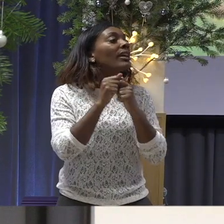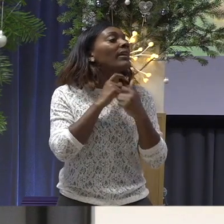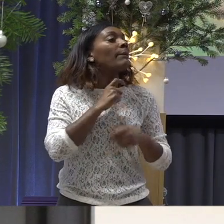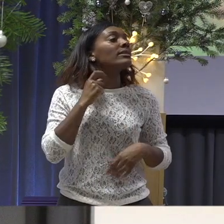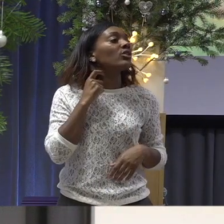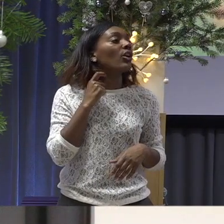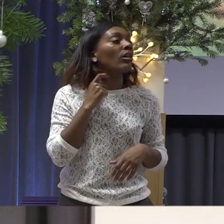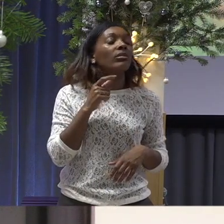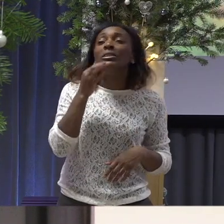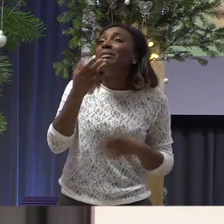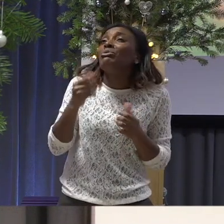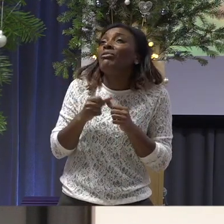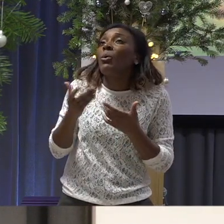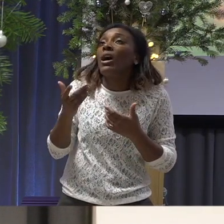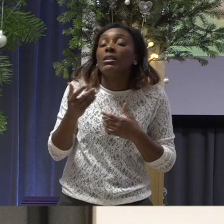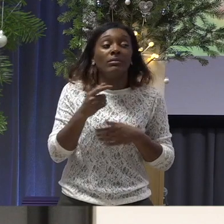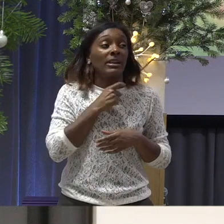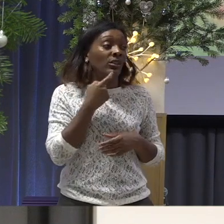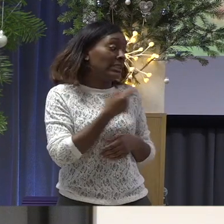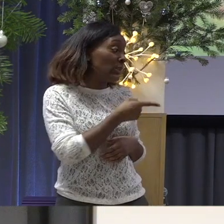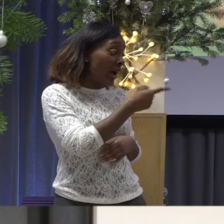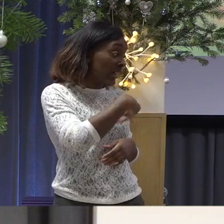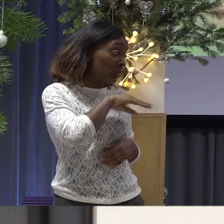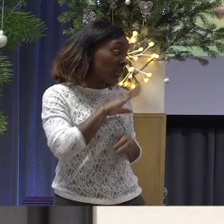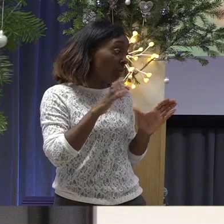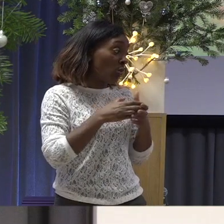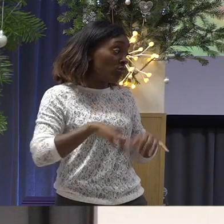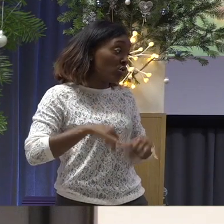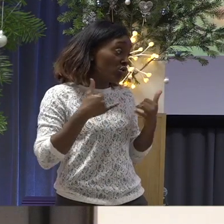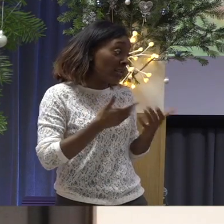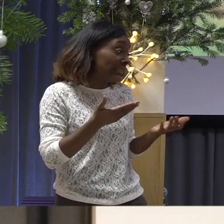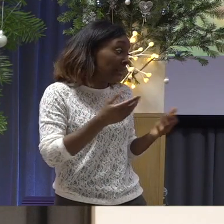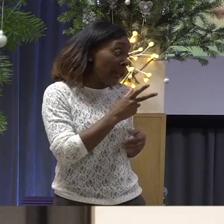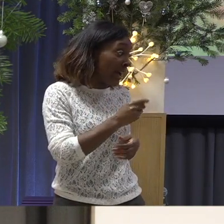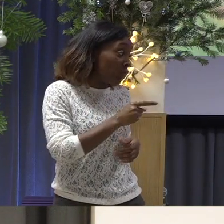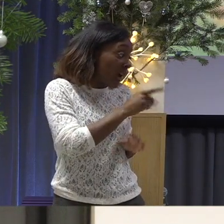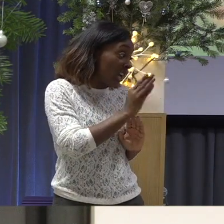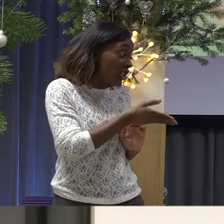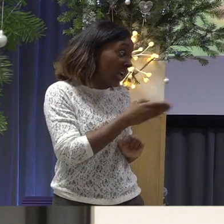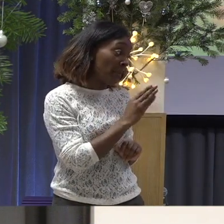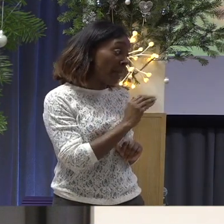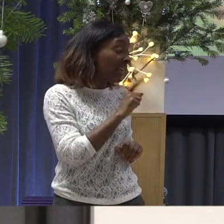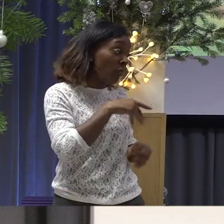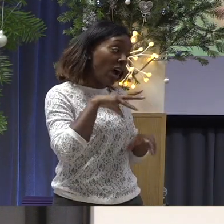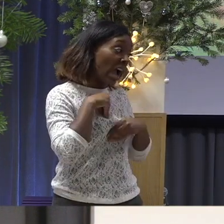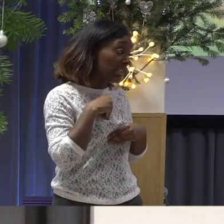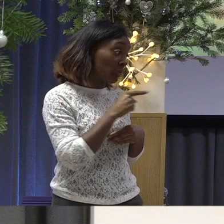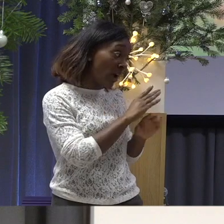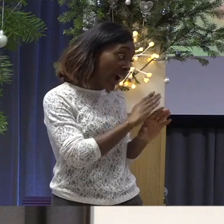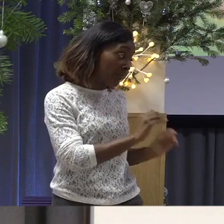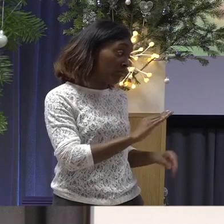responsable du groupe des jeunes dans l'église. Cet échec, il faut l'accepter, il faut que tu te calmes.